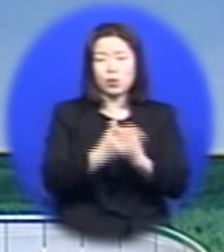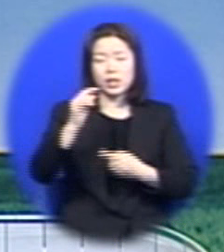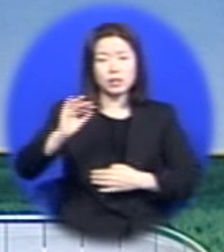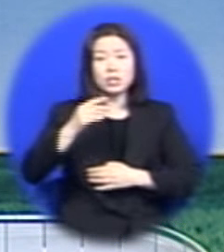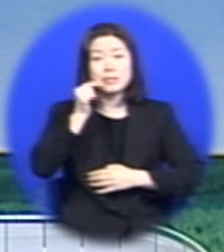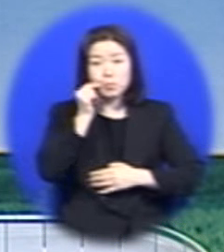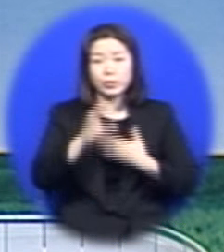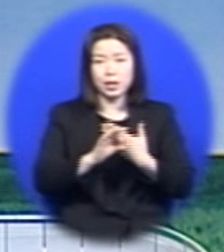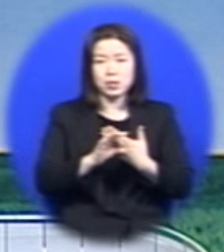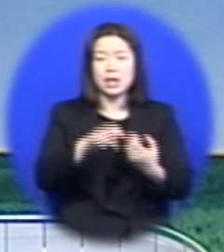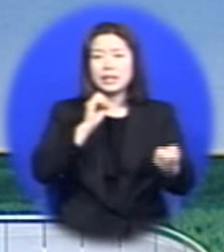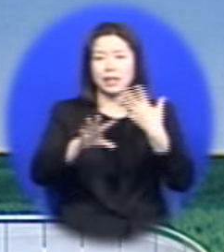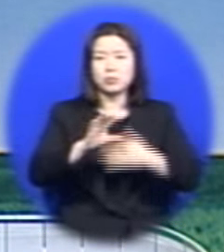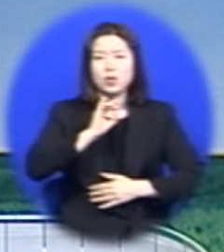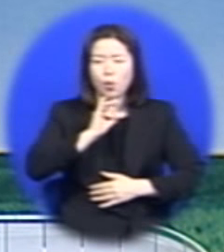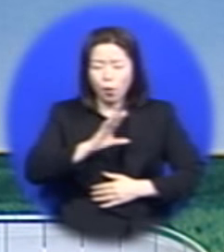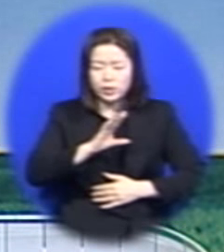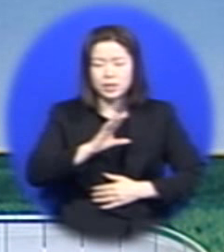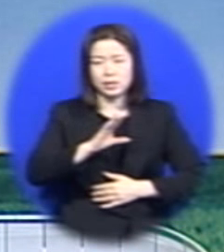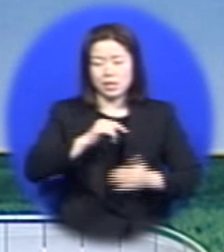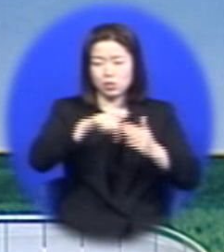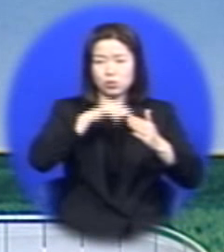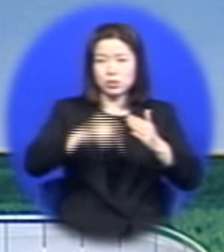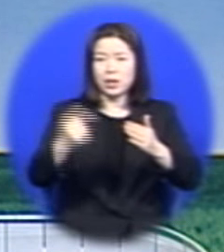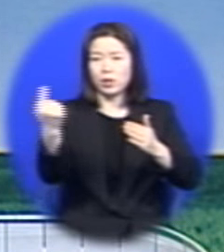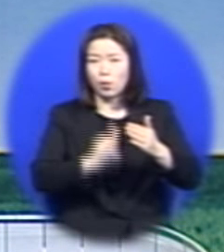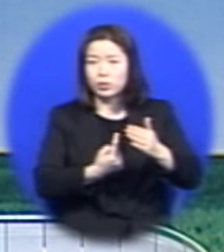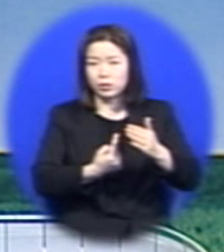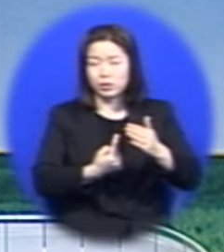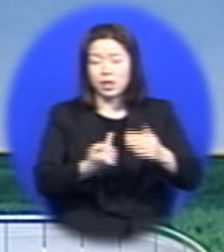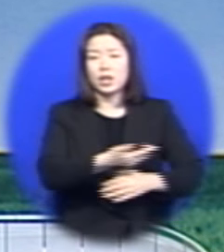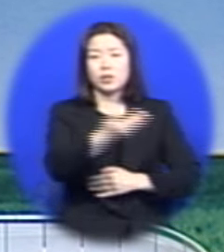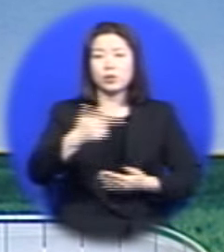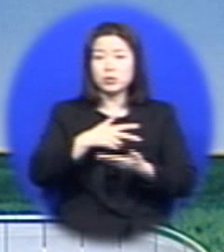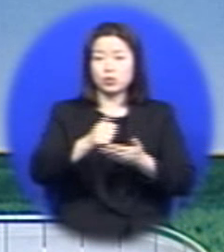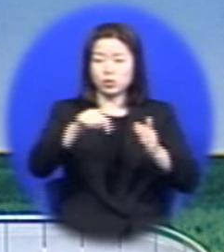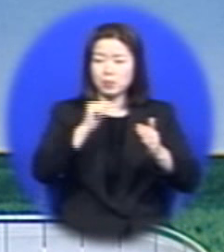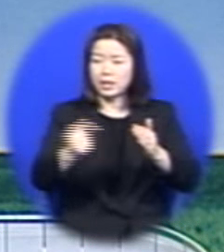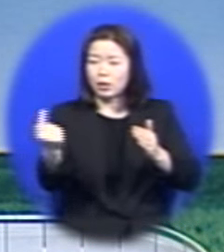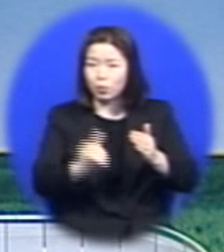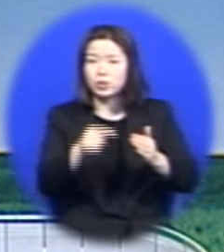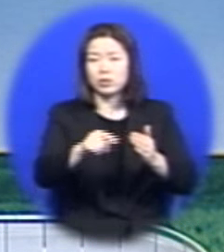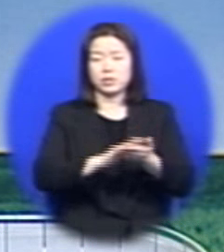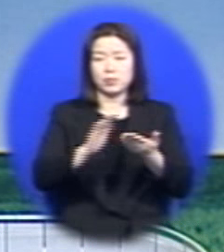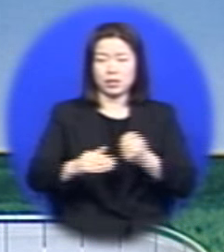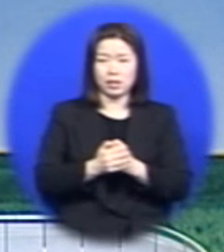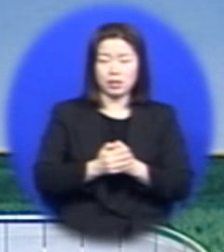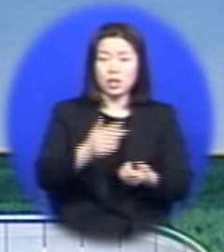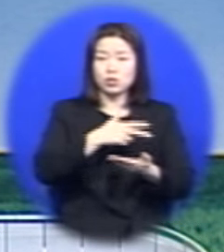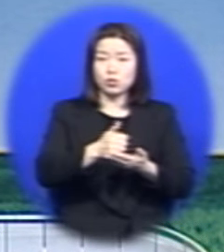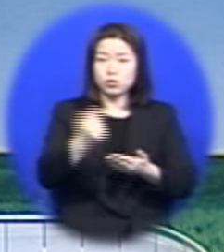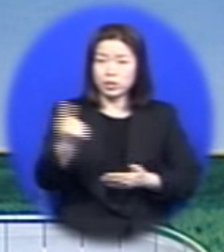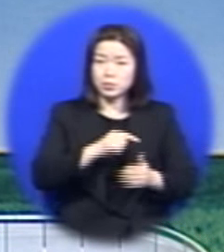못하면 답은 오직 주님 안에 들어오는 것입니다. 여러분이 주님 안에 거하는 것입니다. 주 임재 안의 교회라는 책을